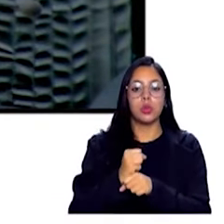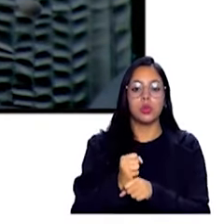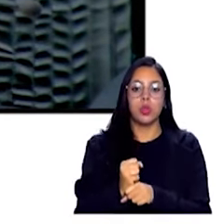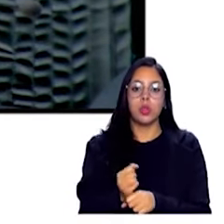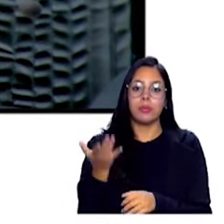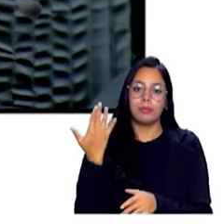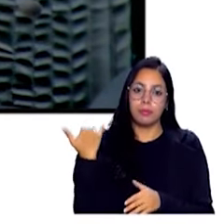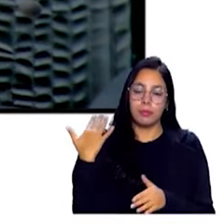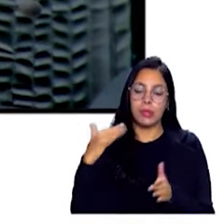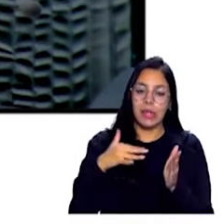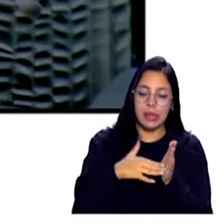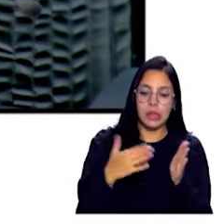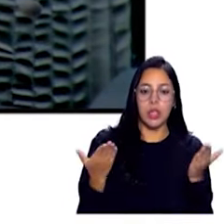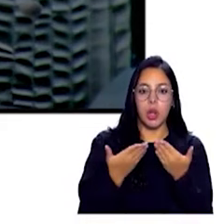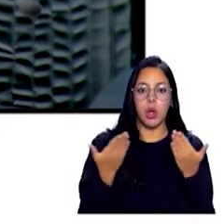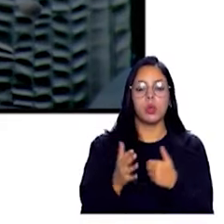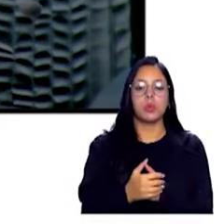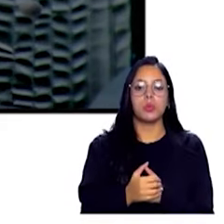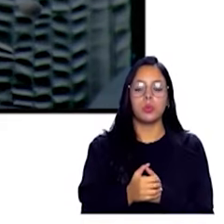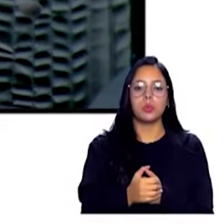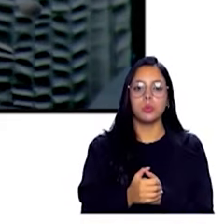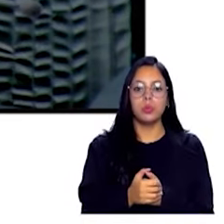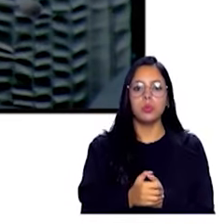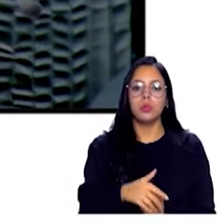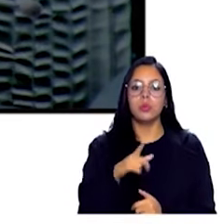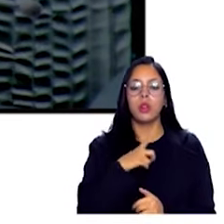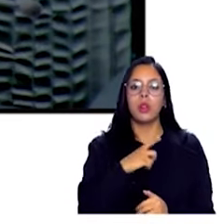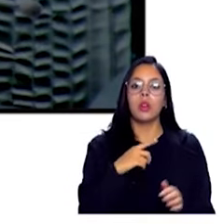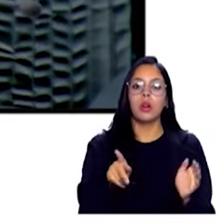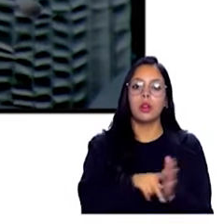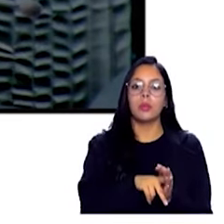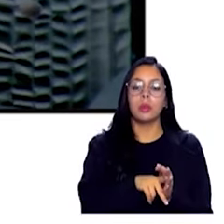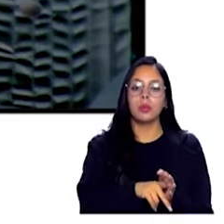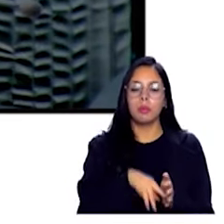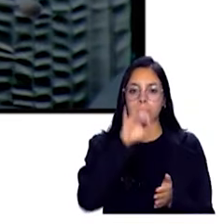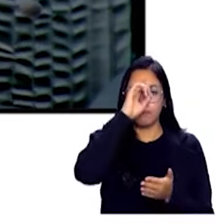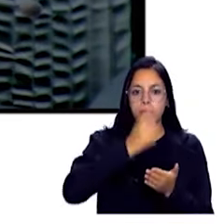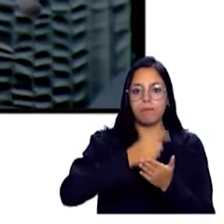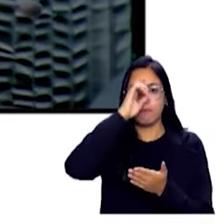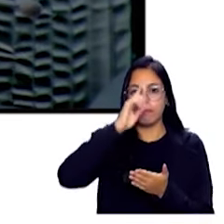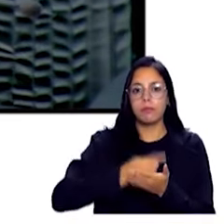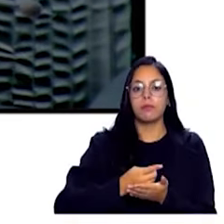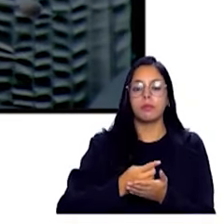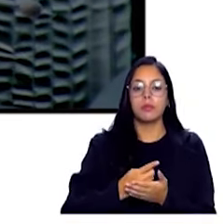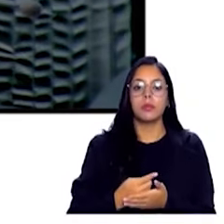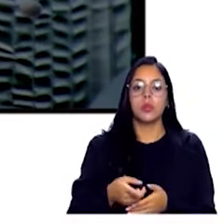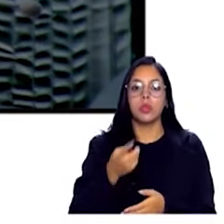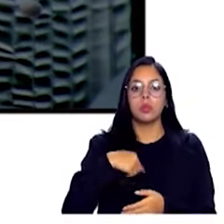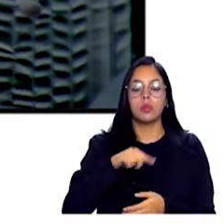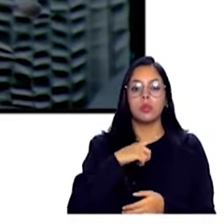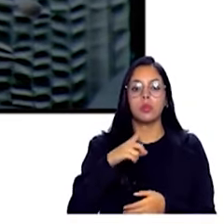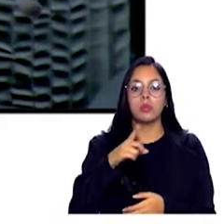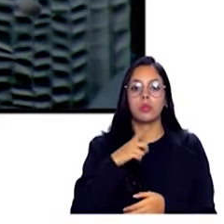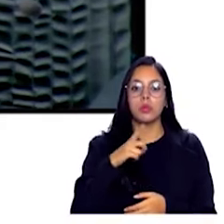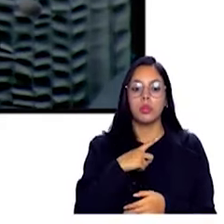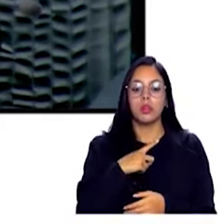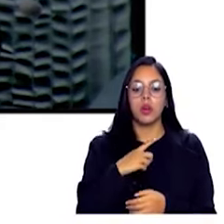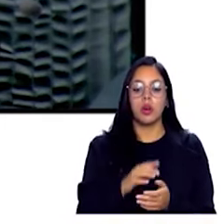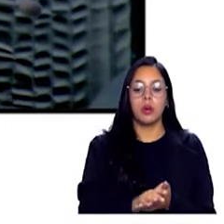Motivation de ces décisions nous sommes passés en quelques années d'une